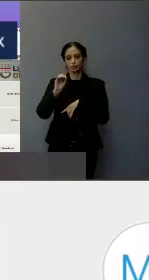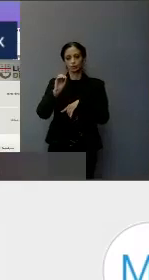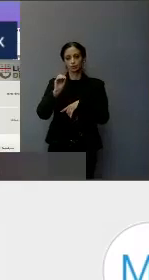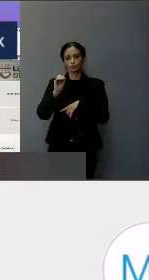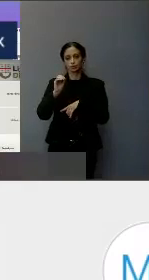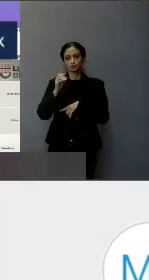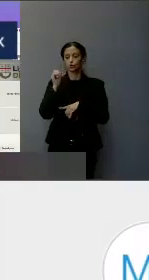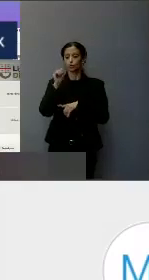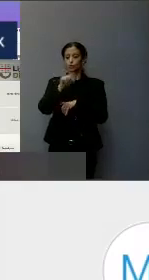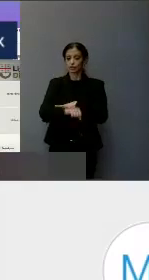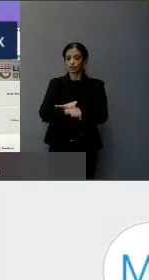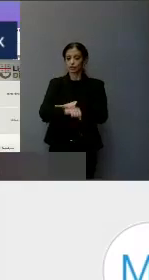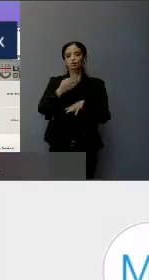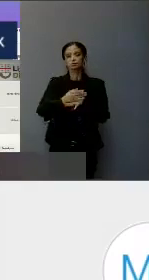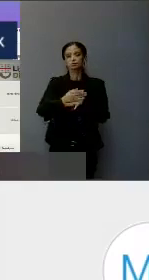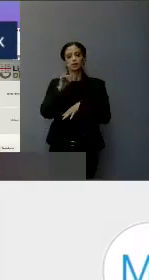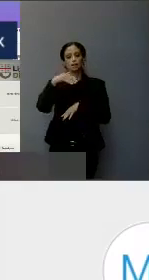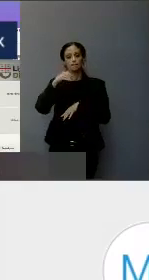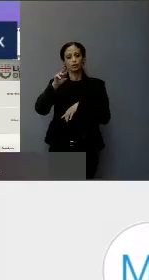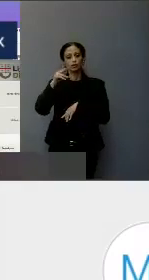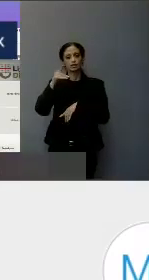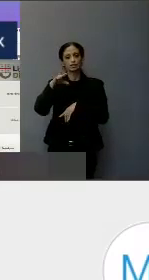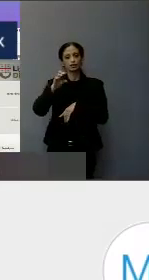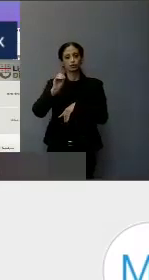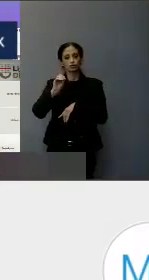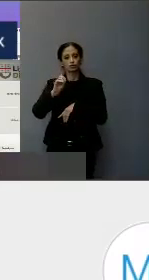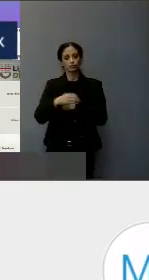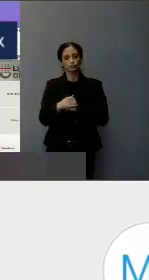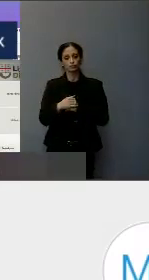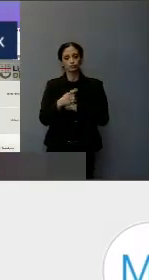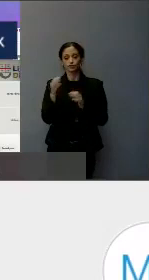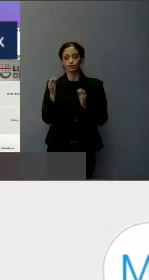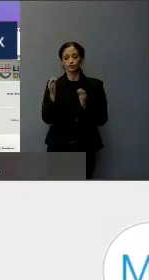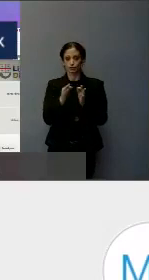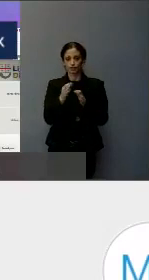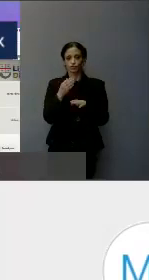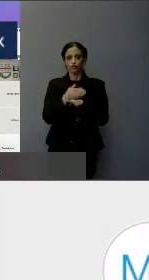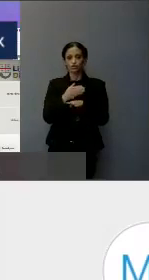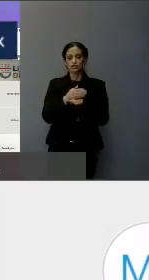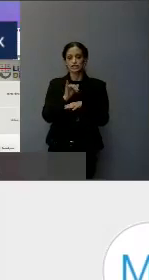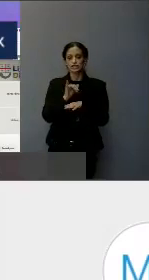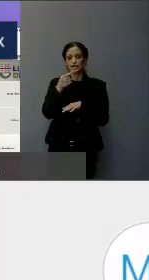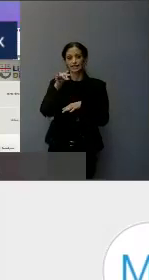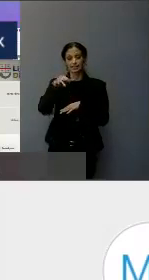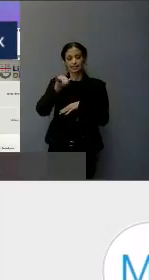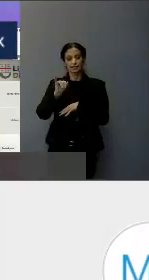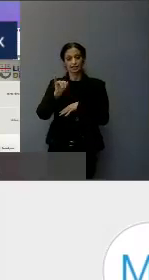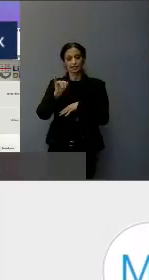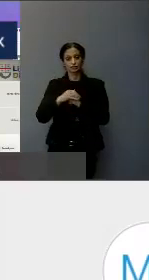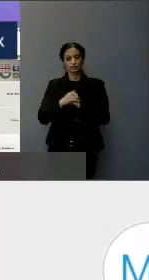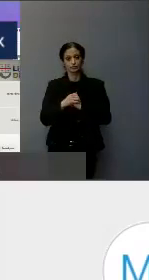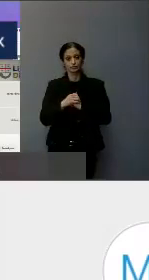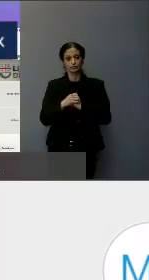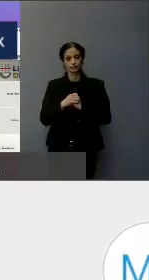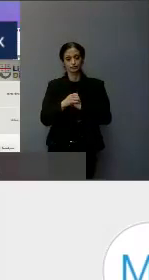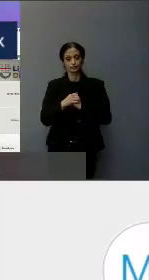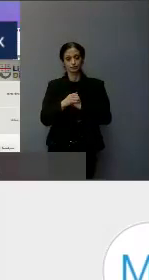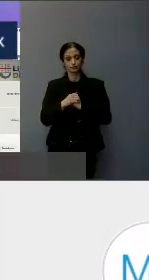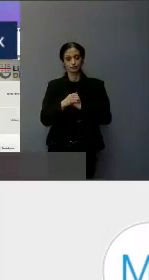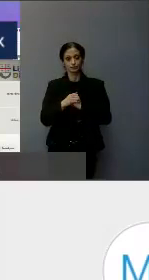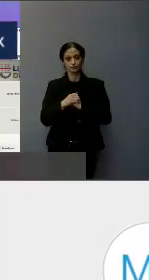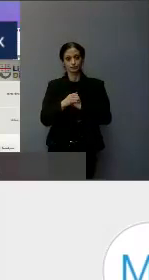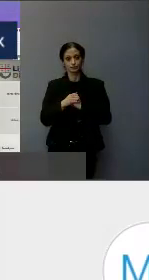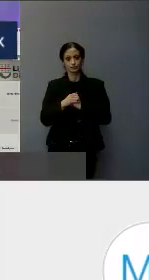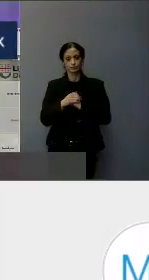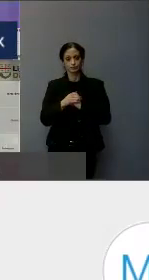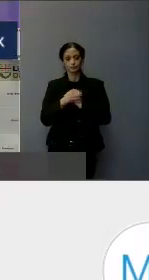d'aria consigliere mordino favorevole consigliere latini pure